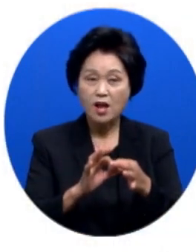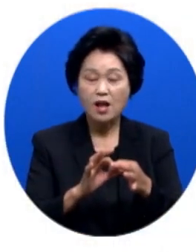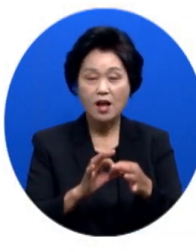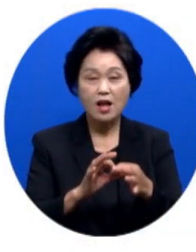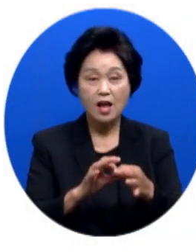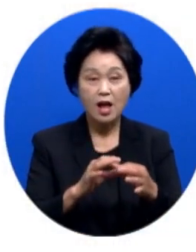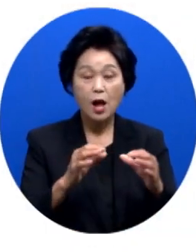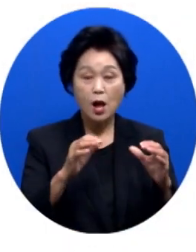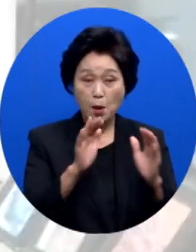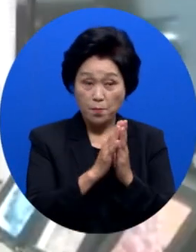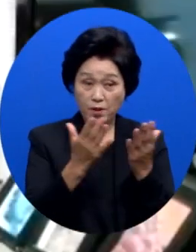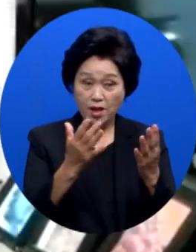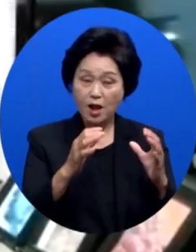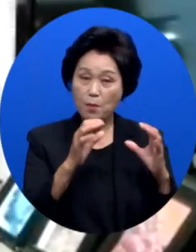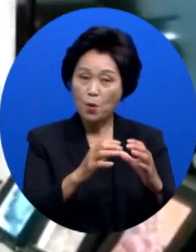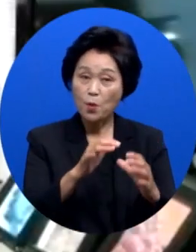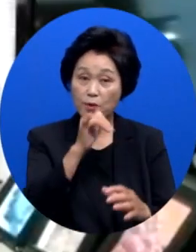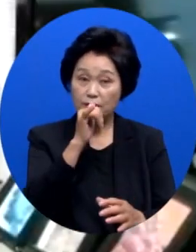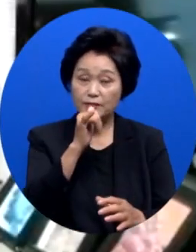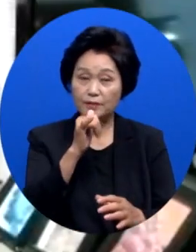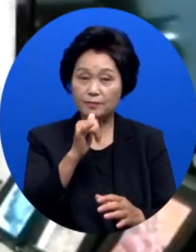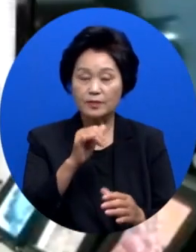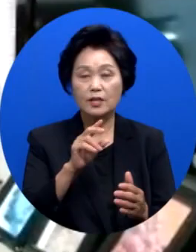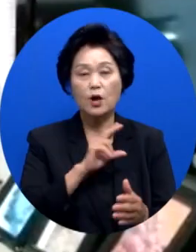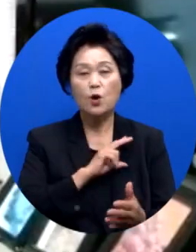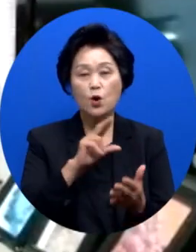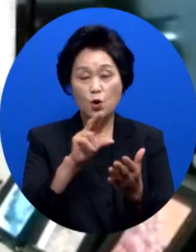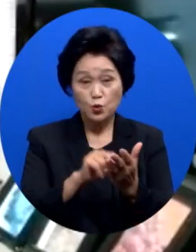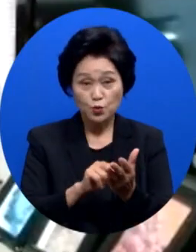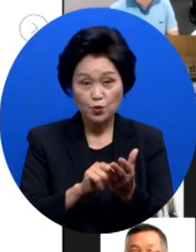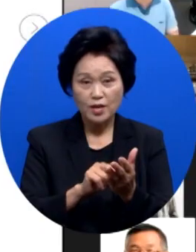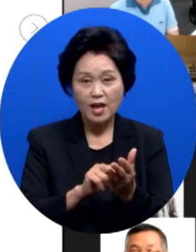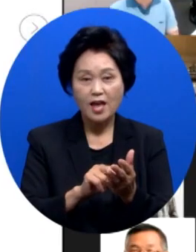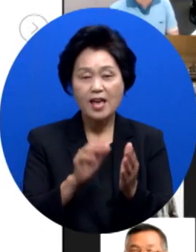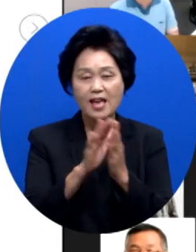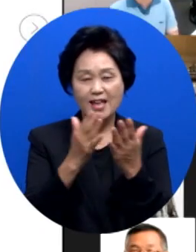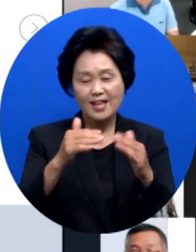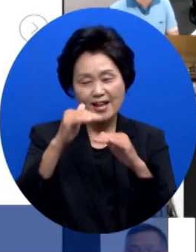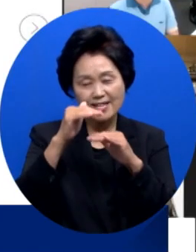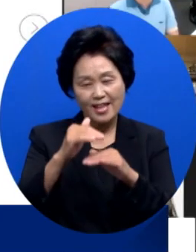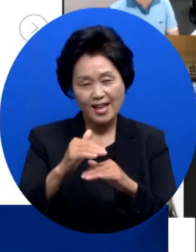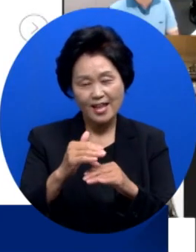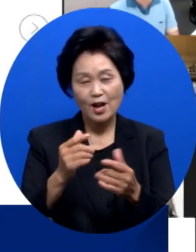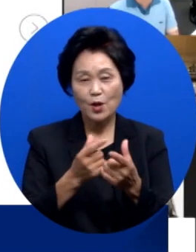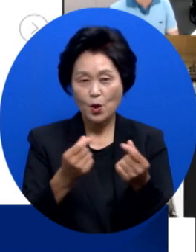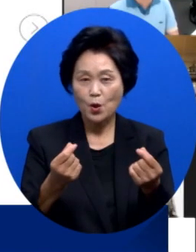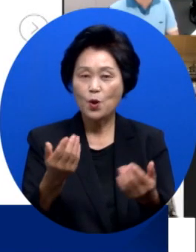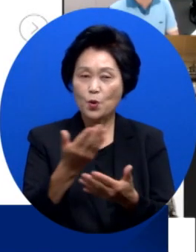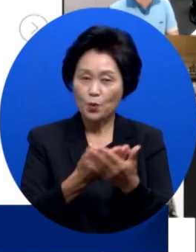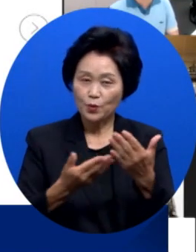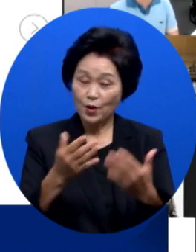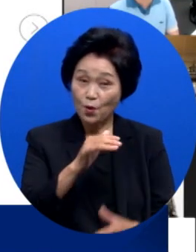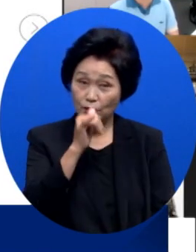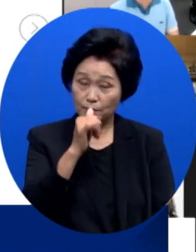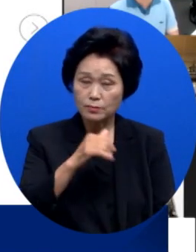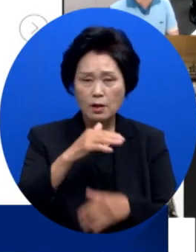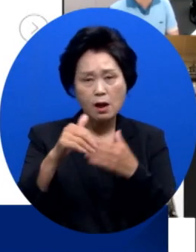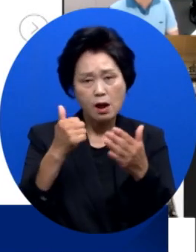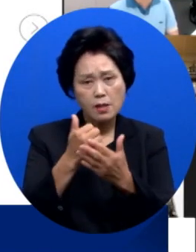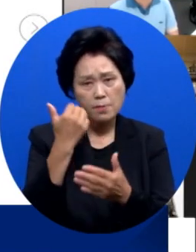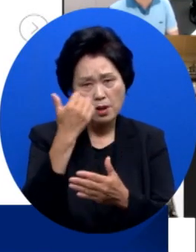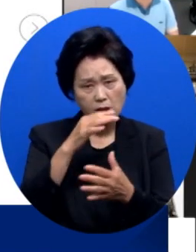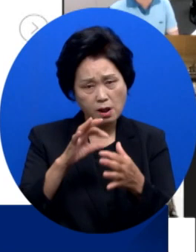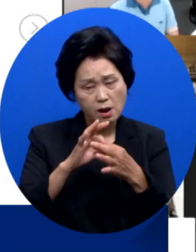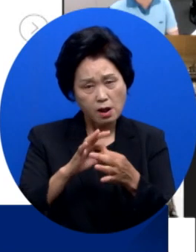참석자들 사이로 주제가 되는 세계 내용이 공유됩니다 하나님은 왜 성조를 부부관계 에만 국한 시킬 수